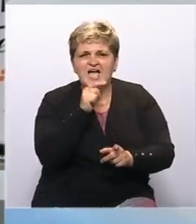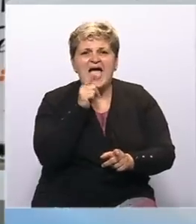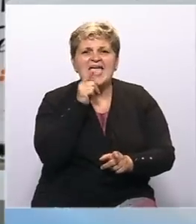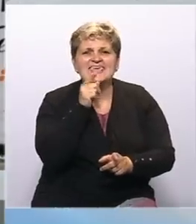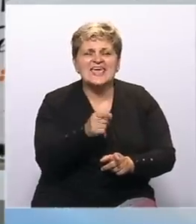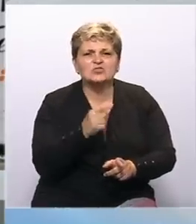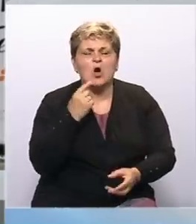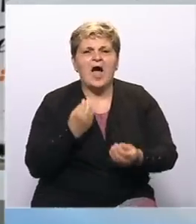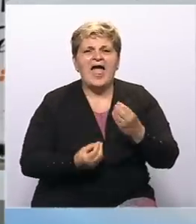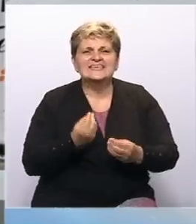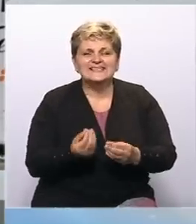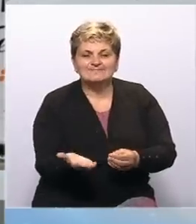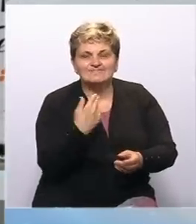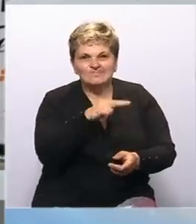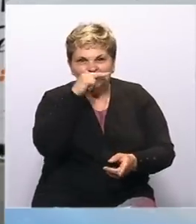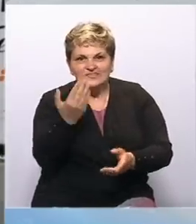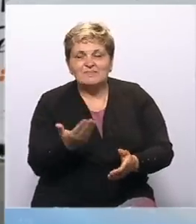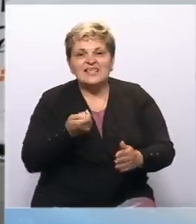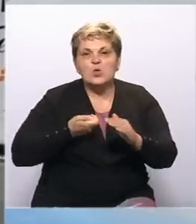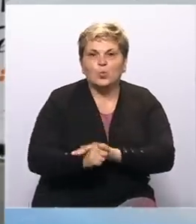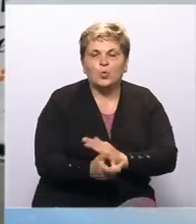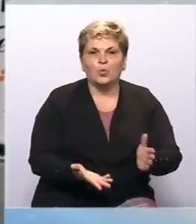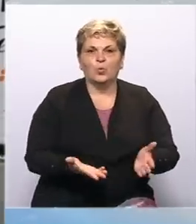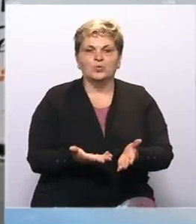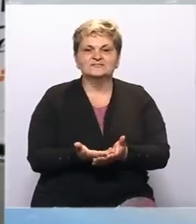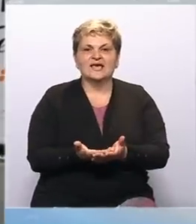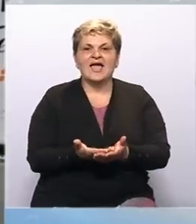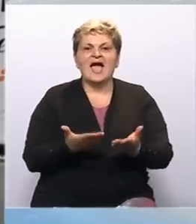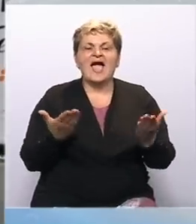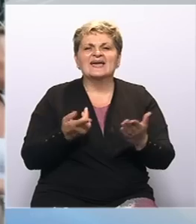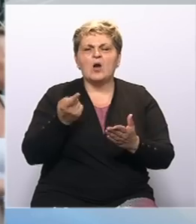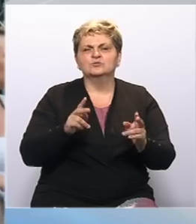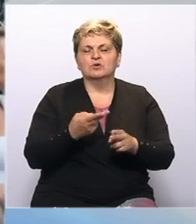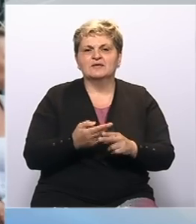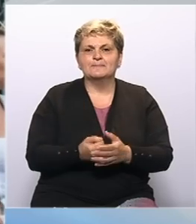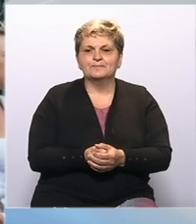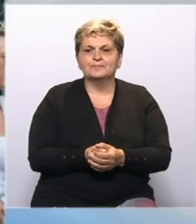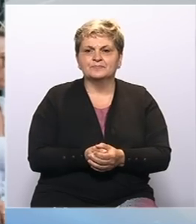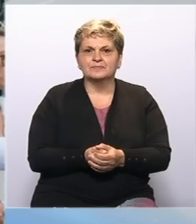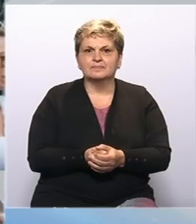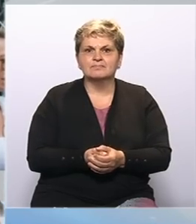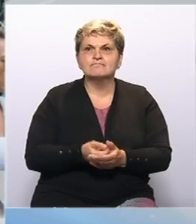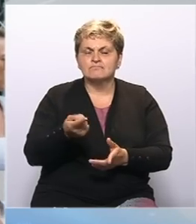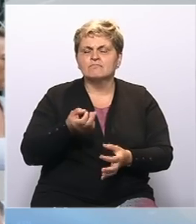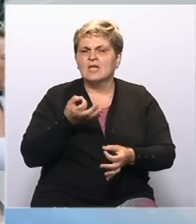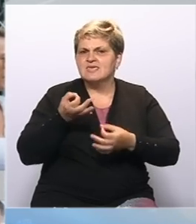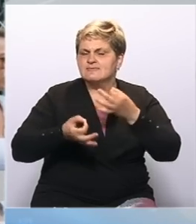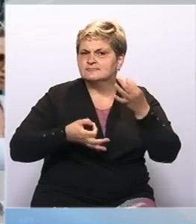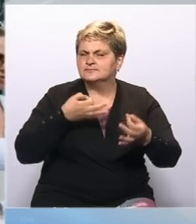je to seksualna iznuda, odnosno ucjena ili sextortion, kako smo ovo i to nazvali. U toku je istraživanje